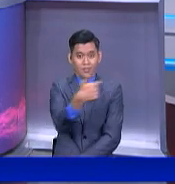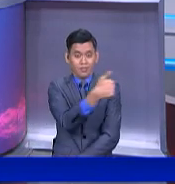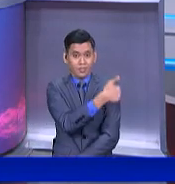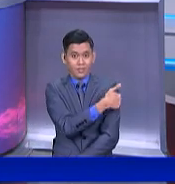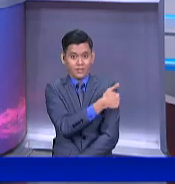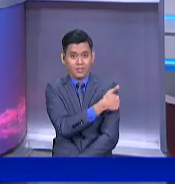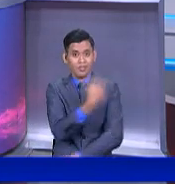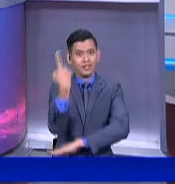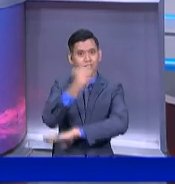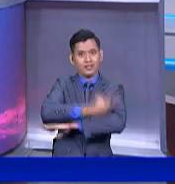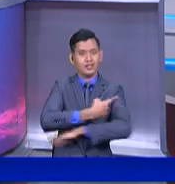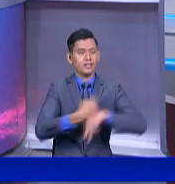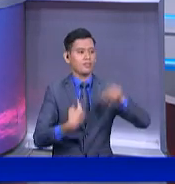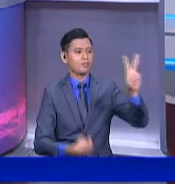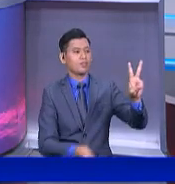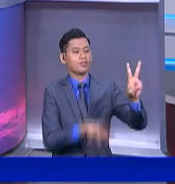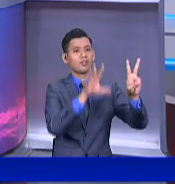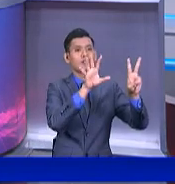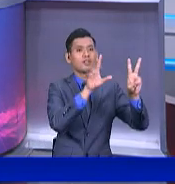pula, sebanyak